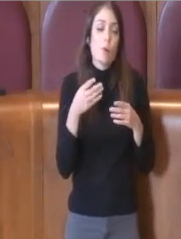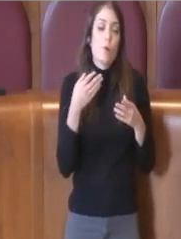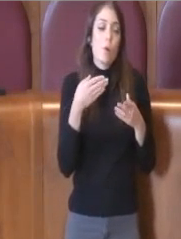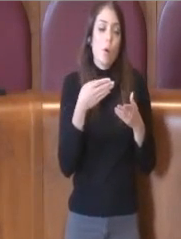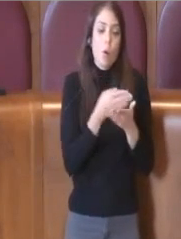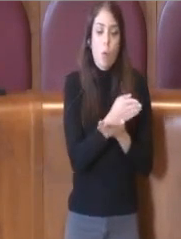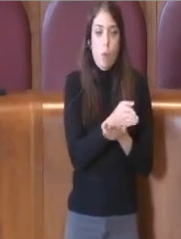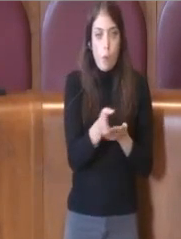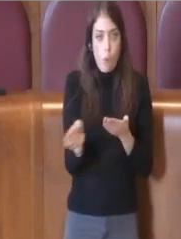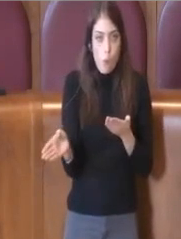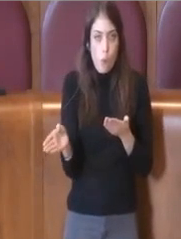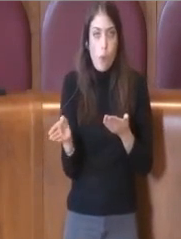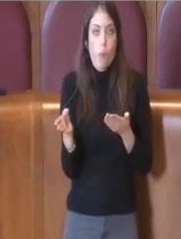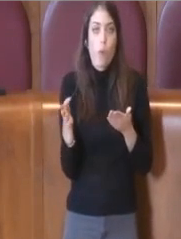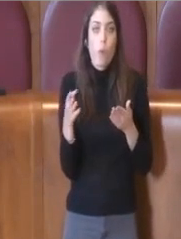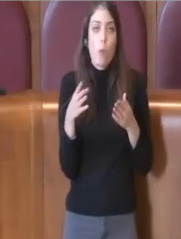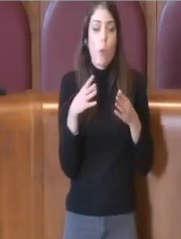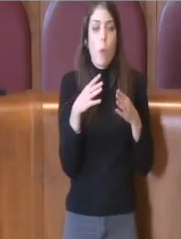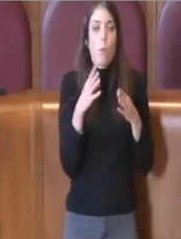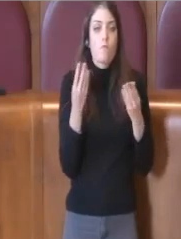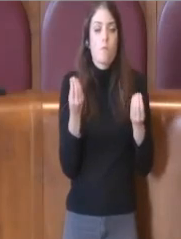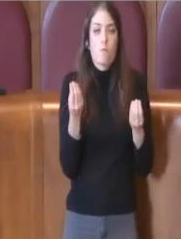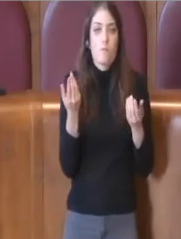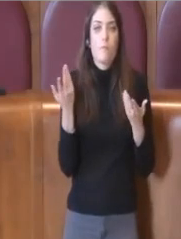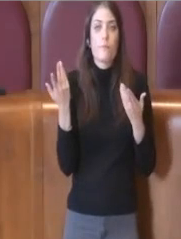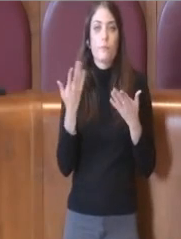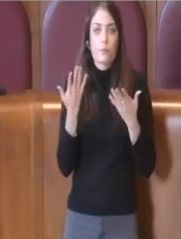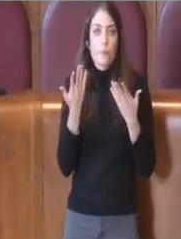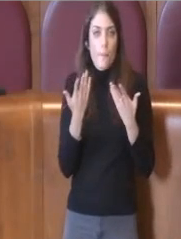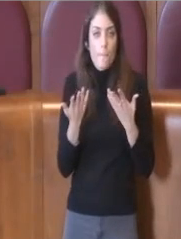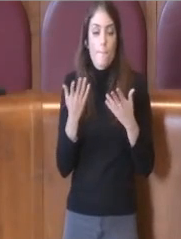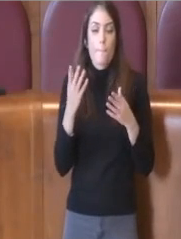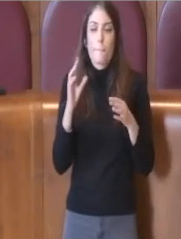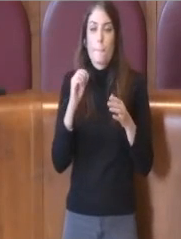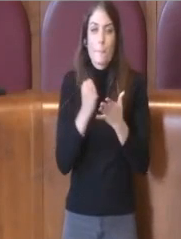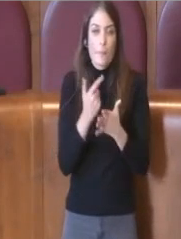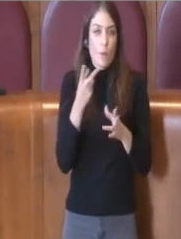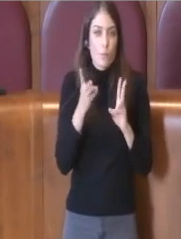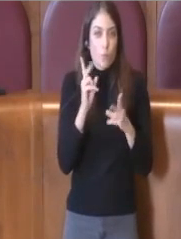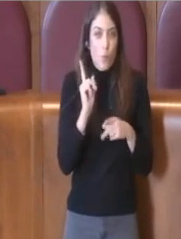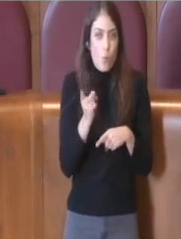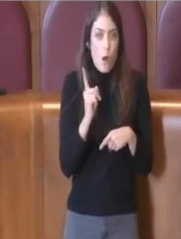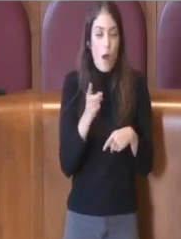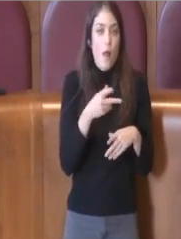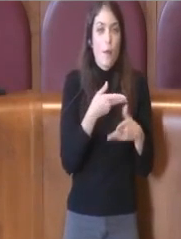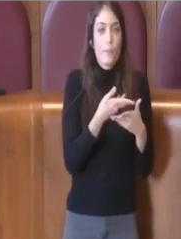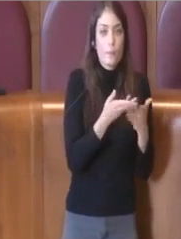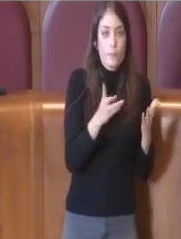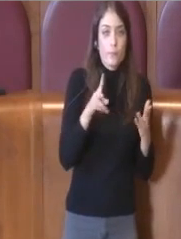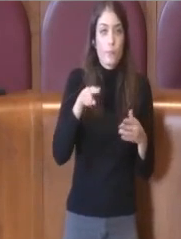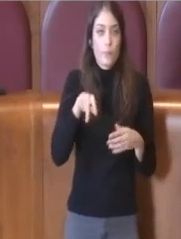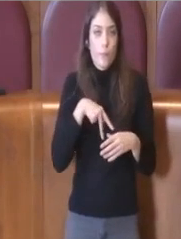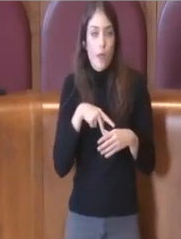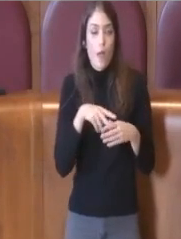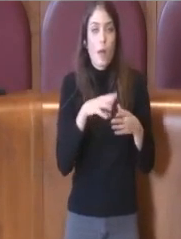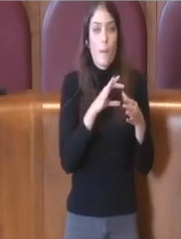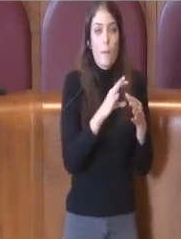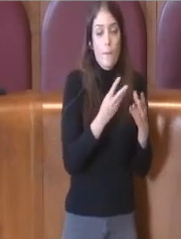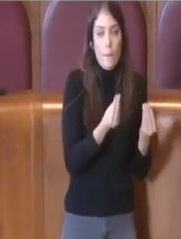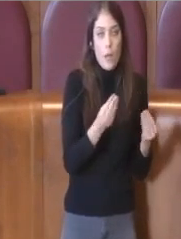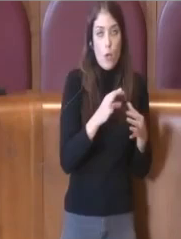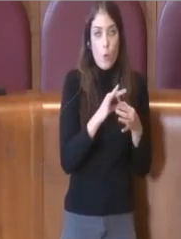orizzontale. Ma il nocciolo della questione, la differenza tra un partenariato pubblico-privato e un bene comune, è nel fatto